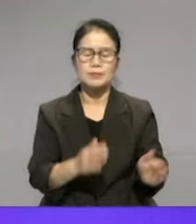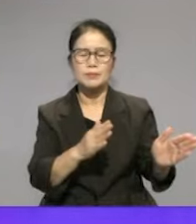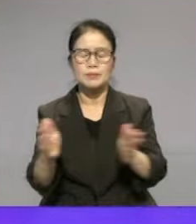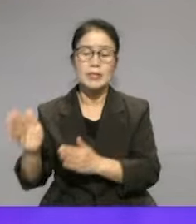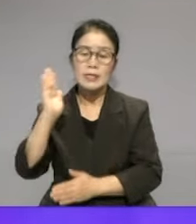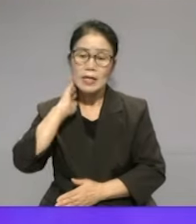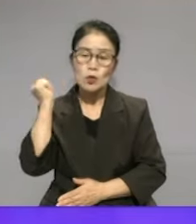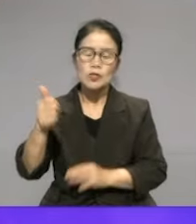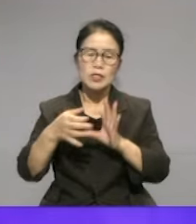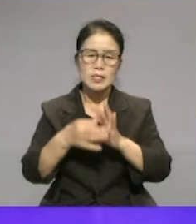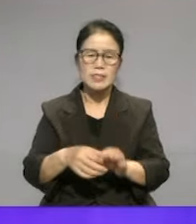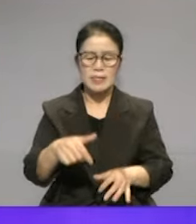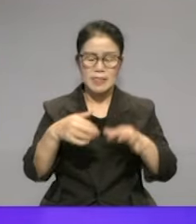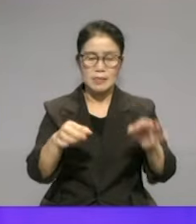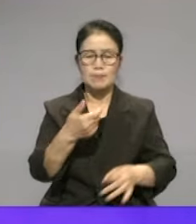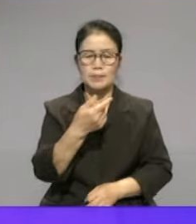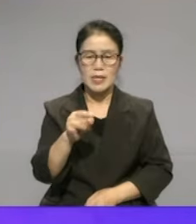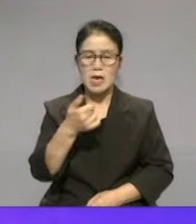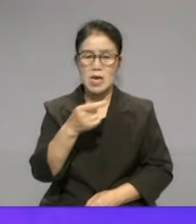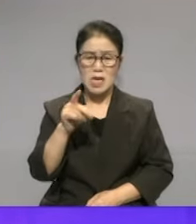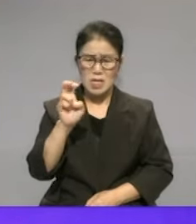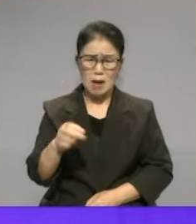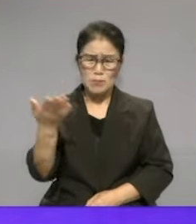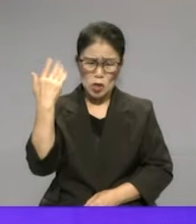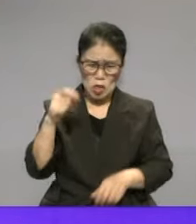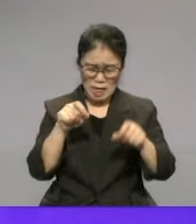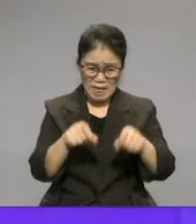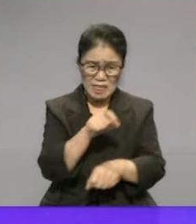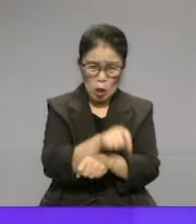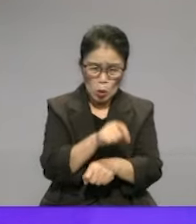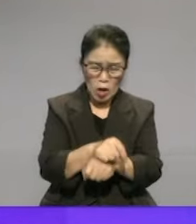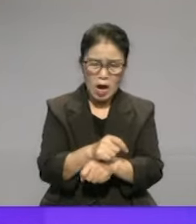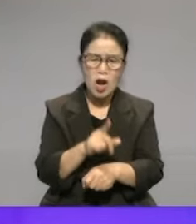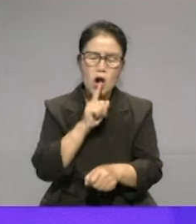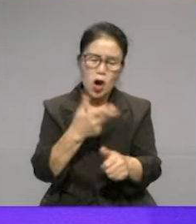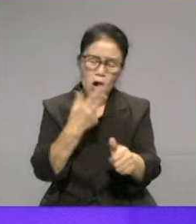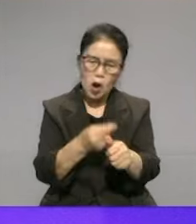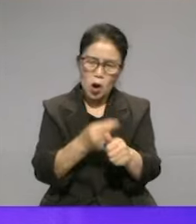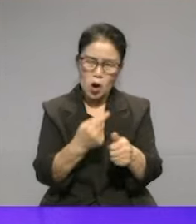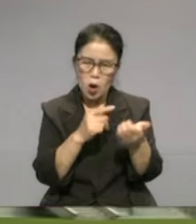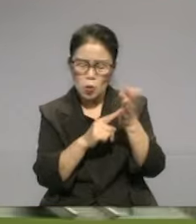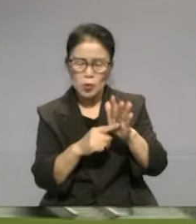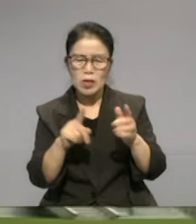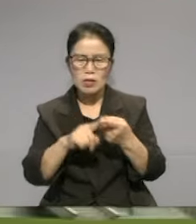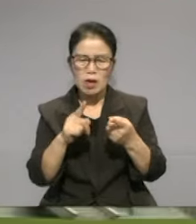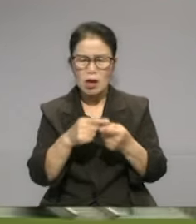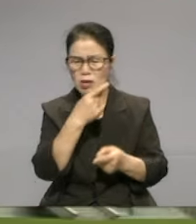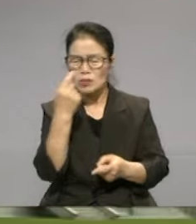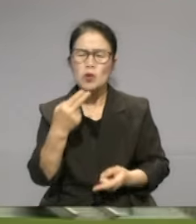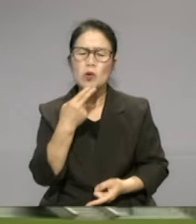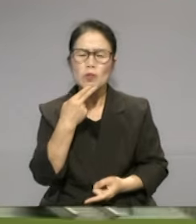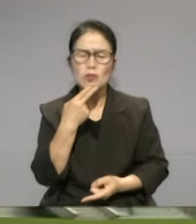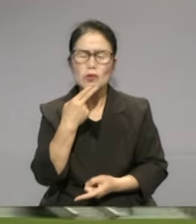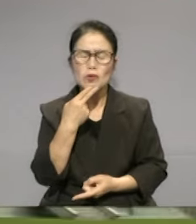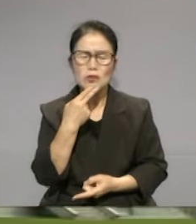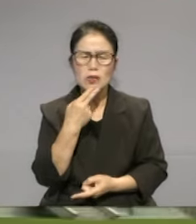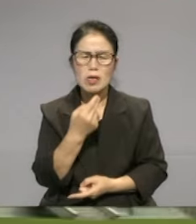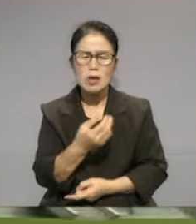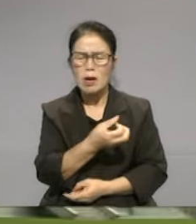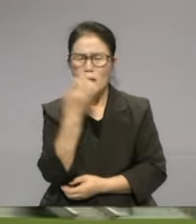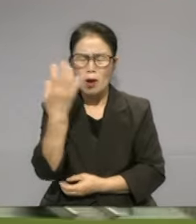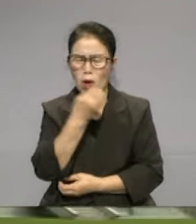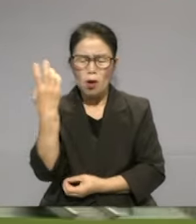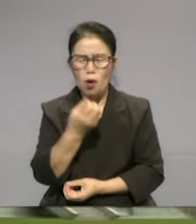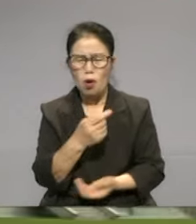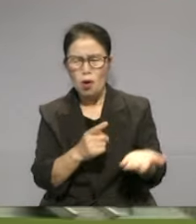대통령실은 김대남 전 대통령실 선임 행정관의 녹취록 공개에 대해 근거없는 주장과 무분별한 의혹 보도에